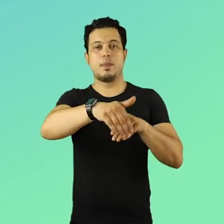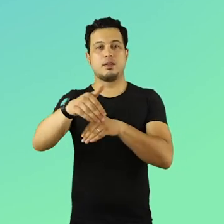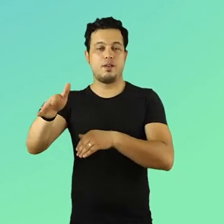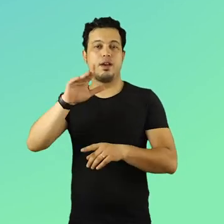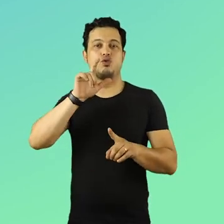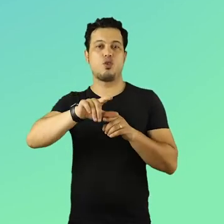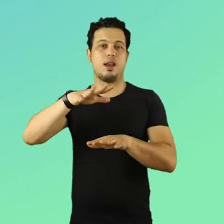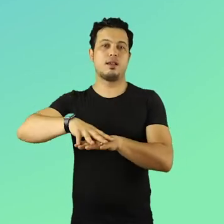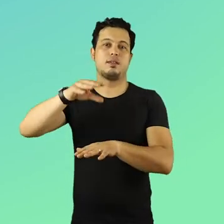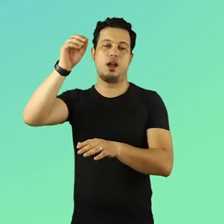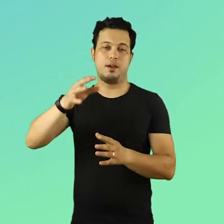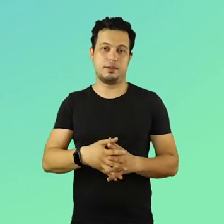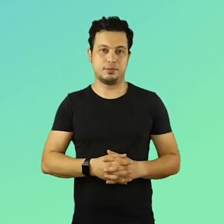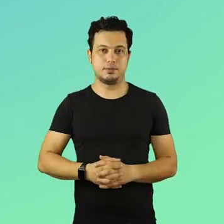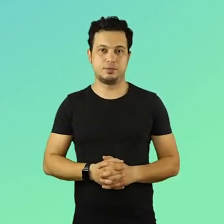Çökelez Dağı.